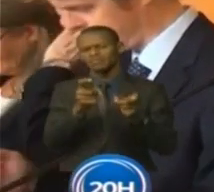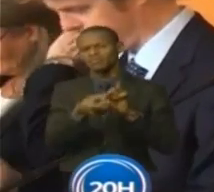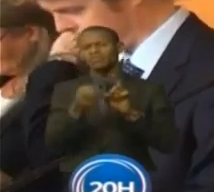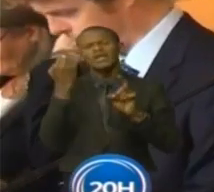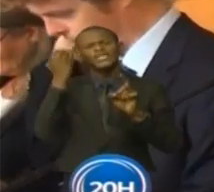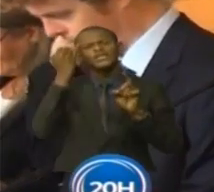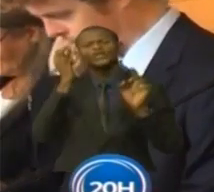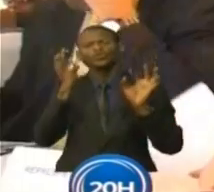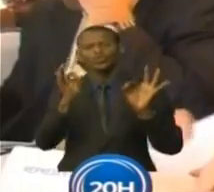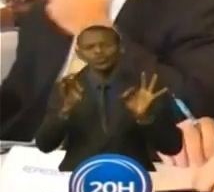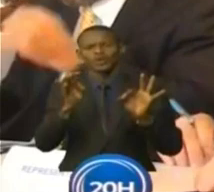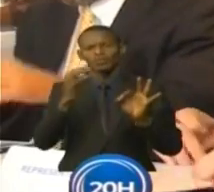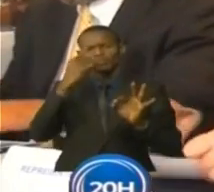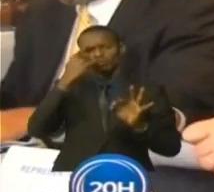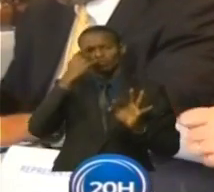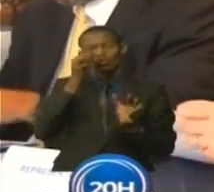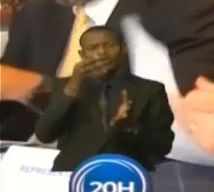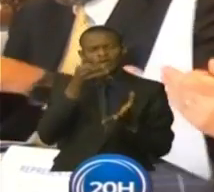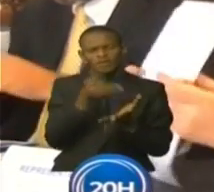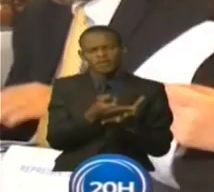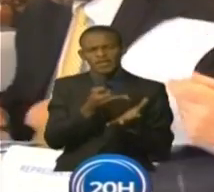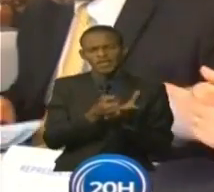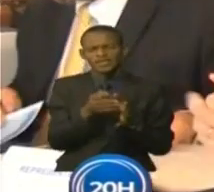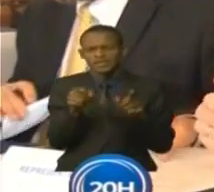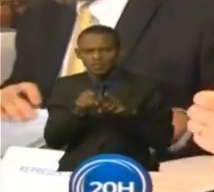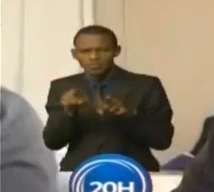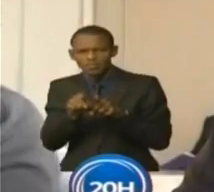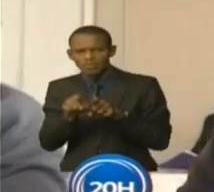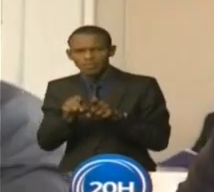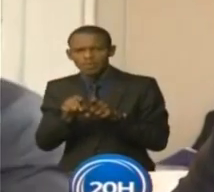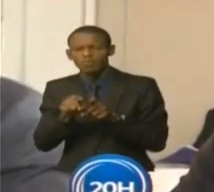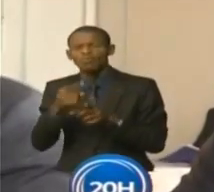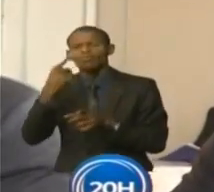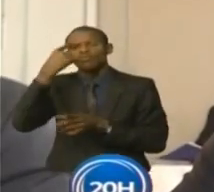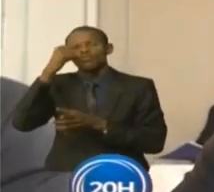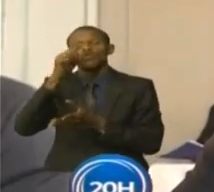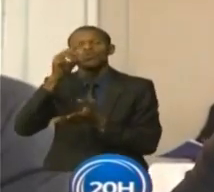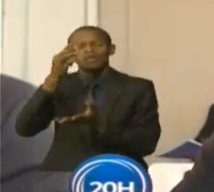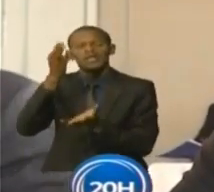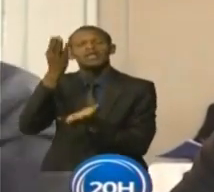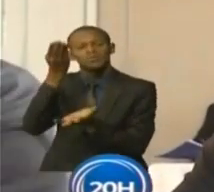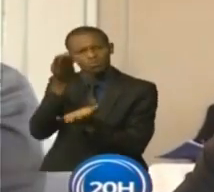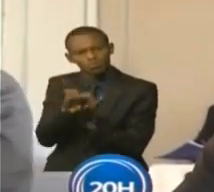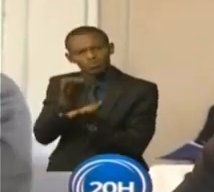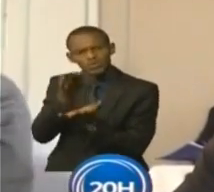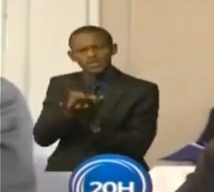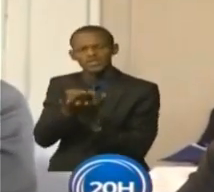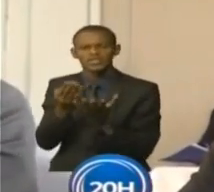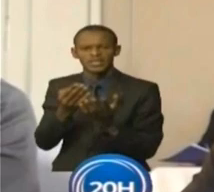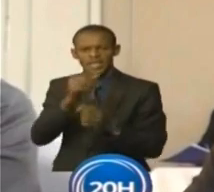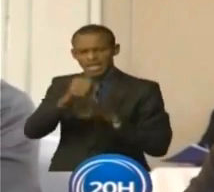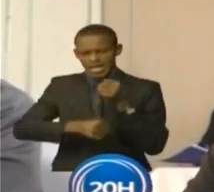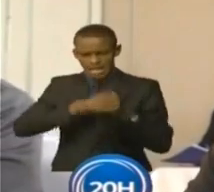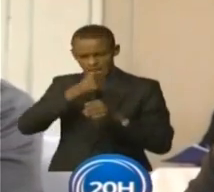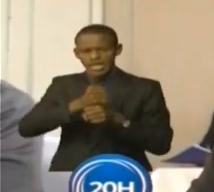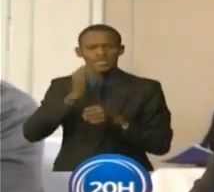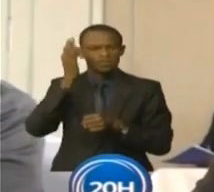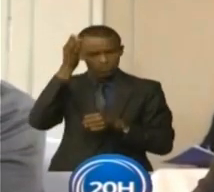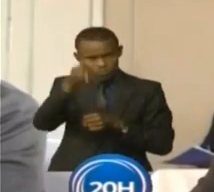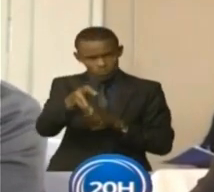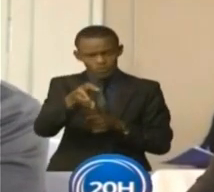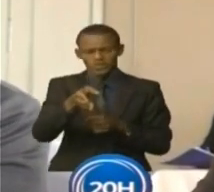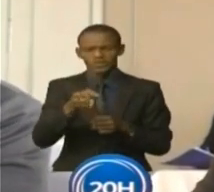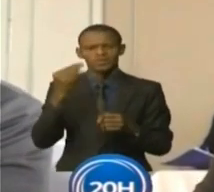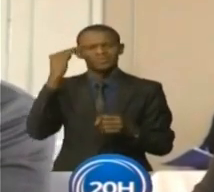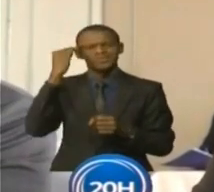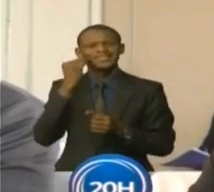budget, de l'amélioration de la qualité des prévisions, et Mebo Sangara, ministre d'État et ministre du Budget, a salué les efforts fournis et